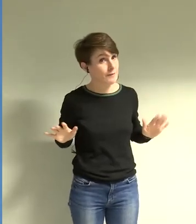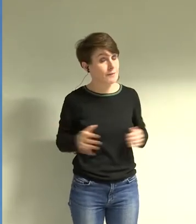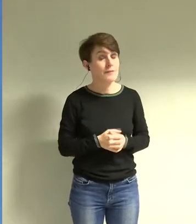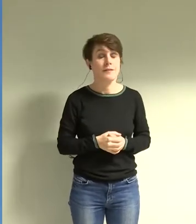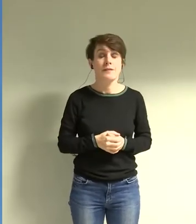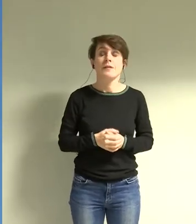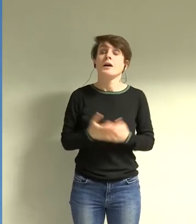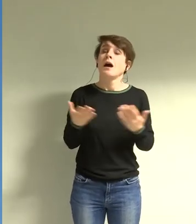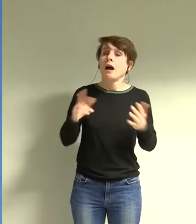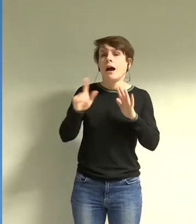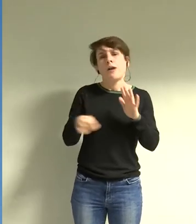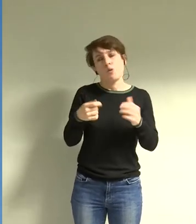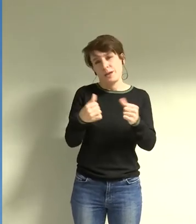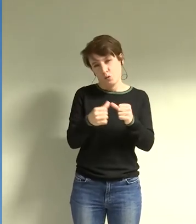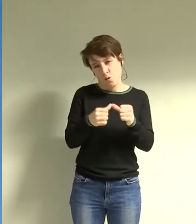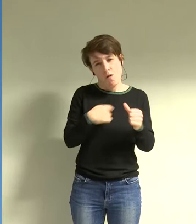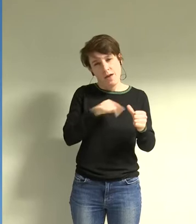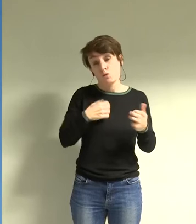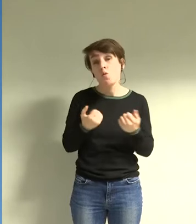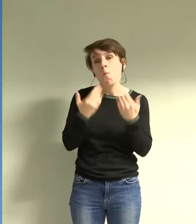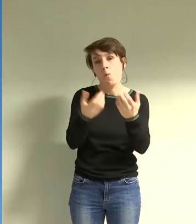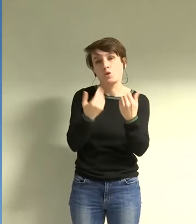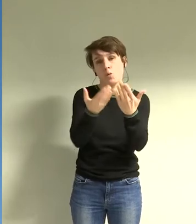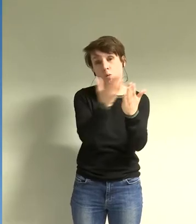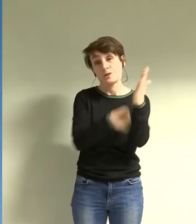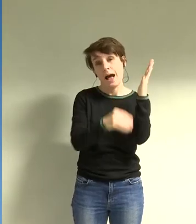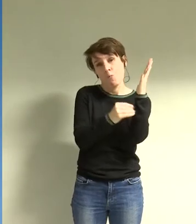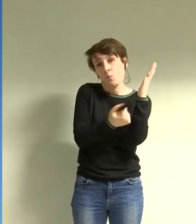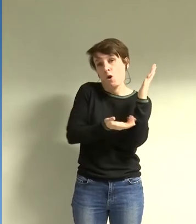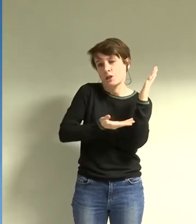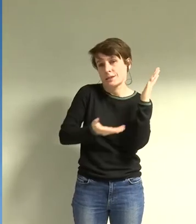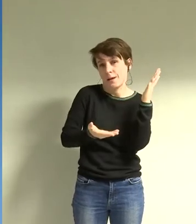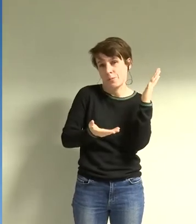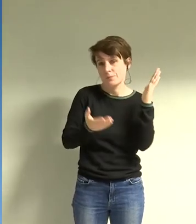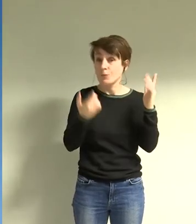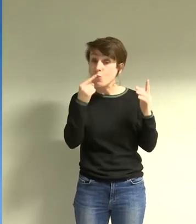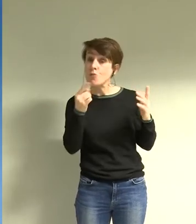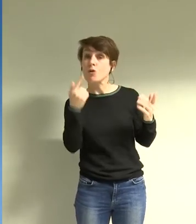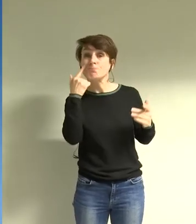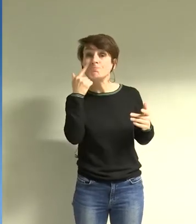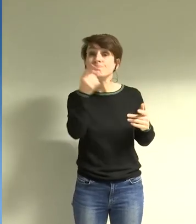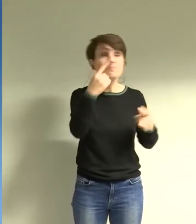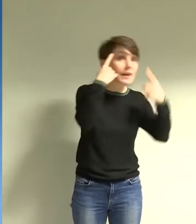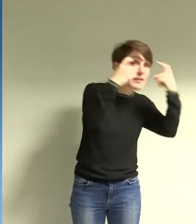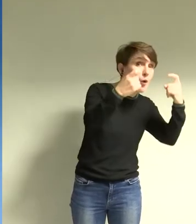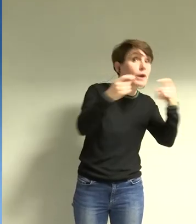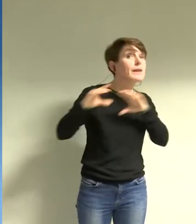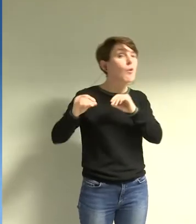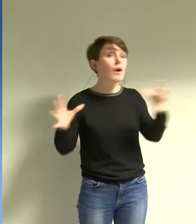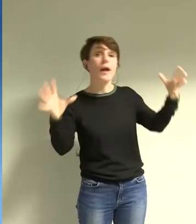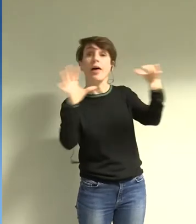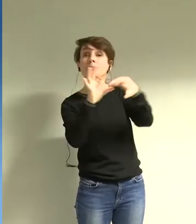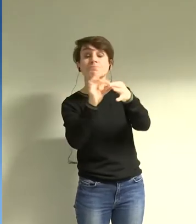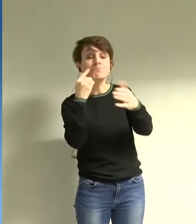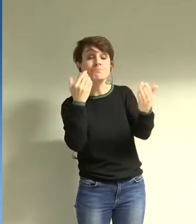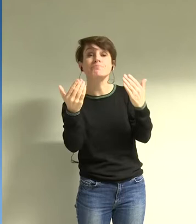par des amendements relativement simple mettre vos pratiques en regard de vos affirmations afin de bien éclairer ce qu'il